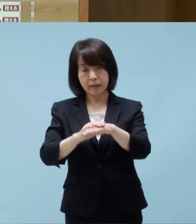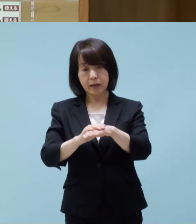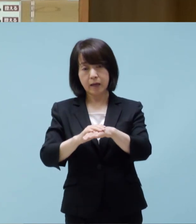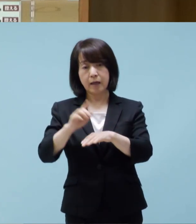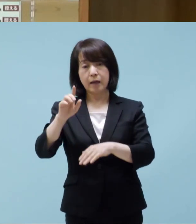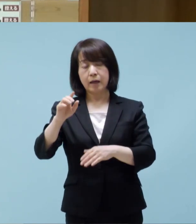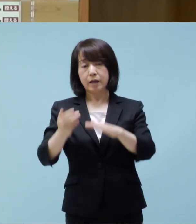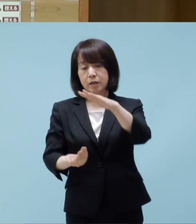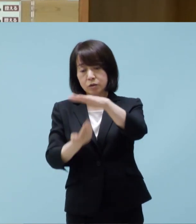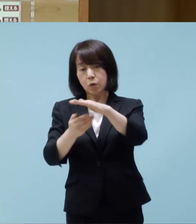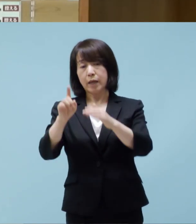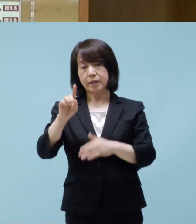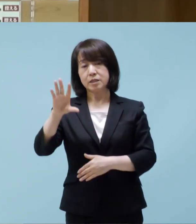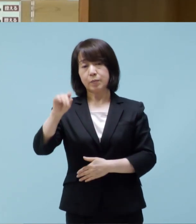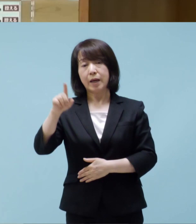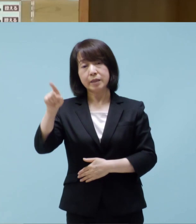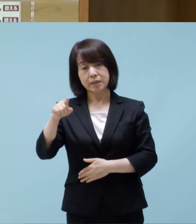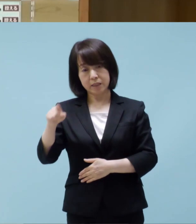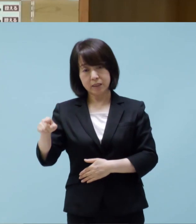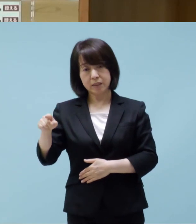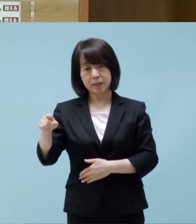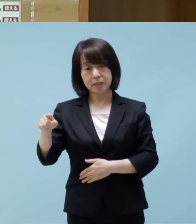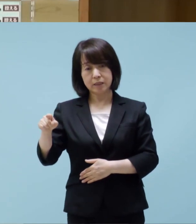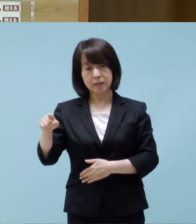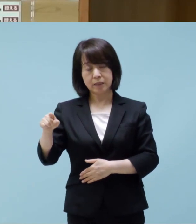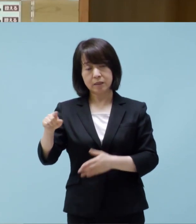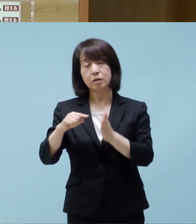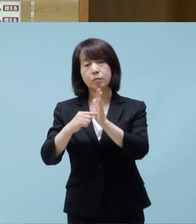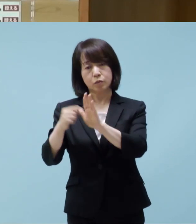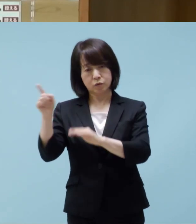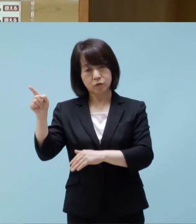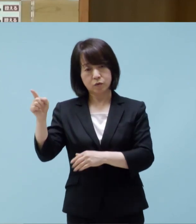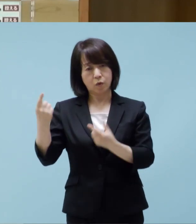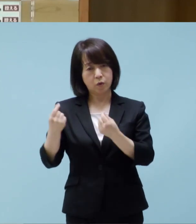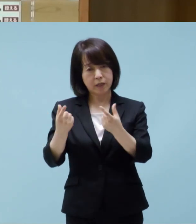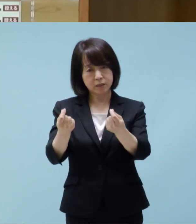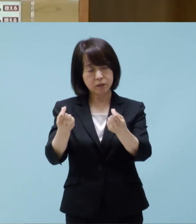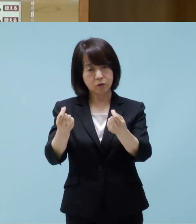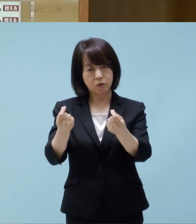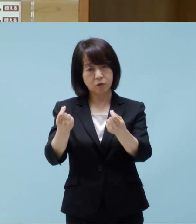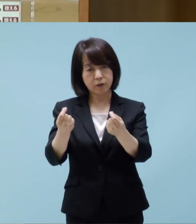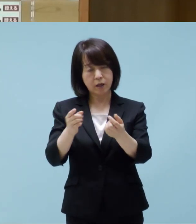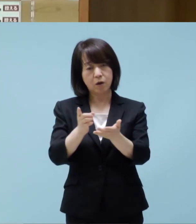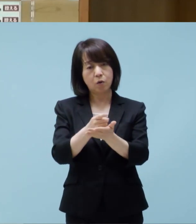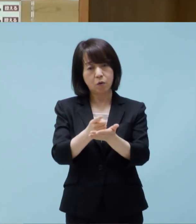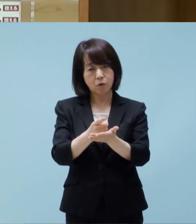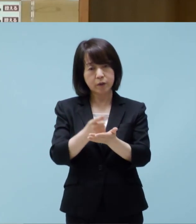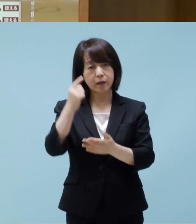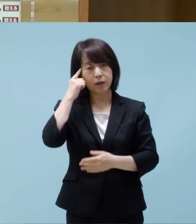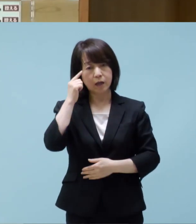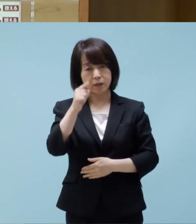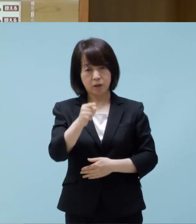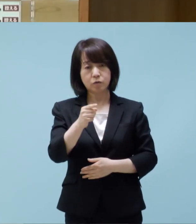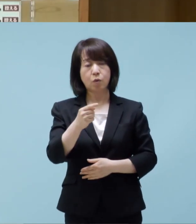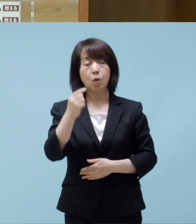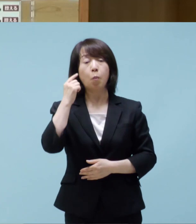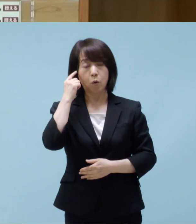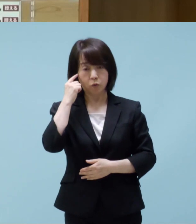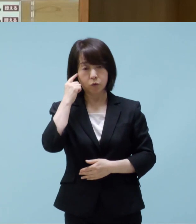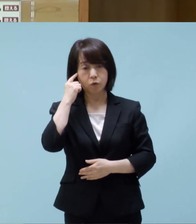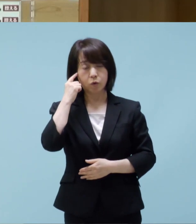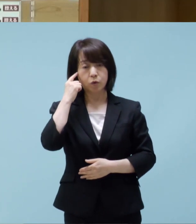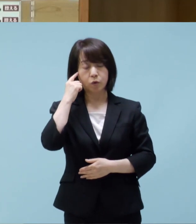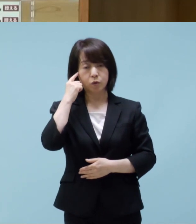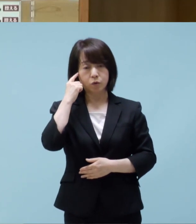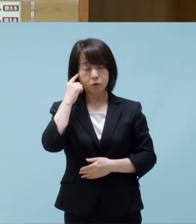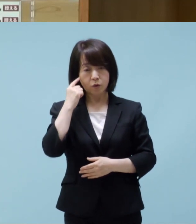同じような方向でここ進んでいるとは思うんですけれども、どれぐらいだったらどれぐらいの人数にしてほしいとか、そういう目